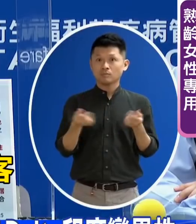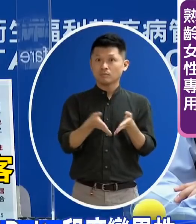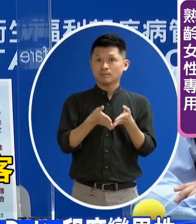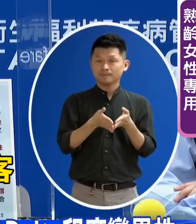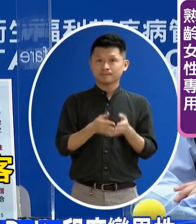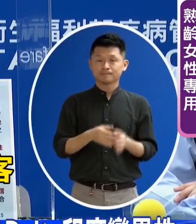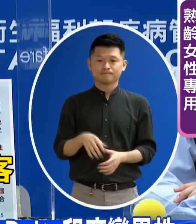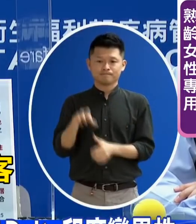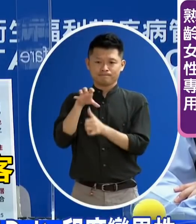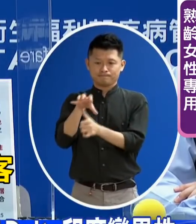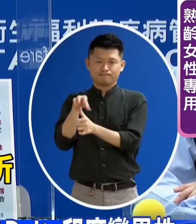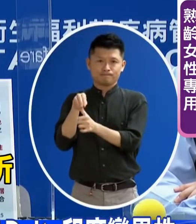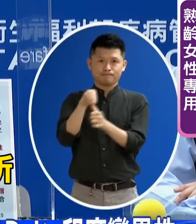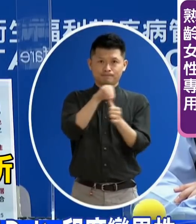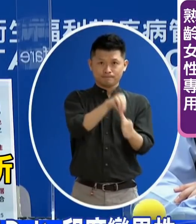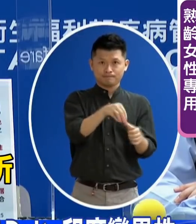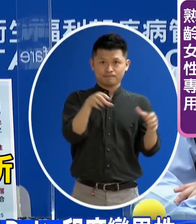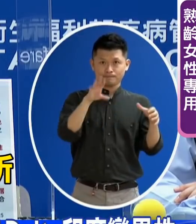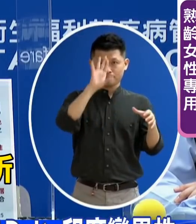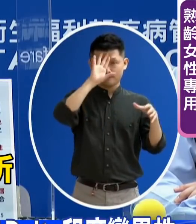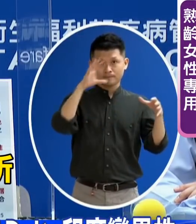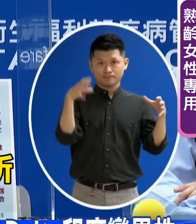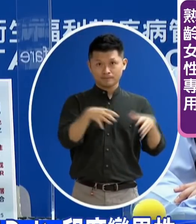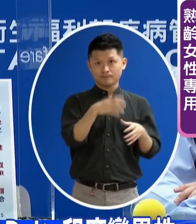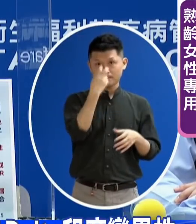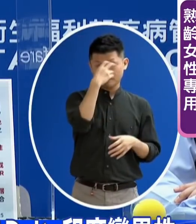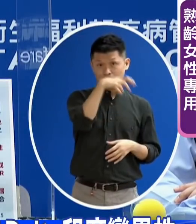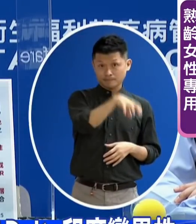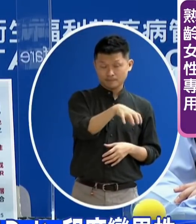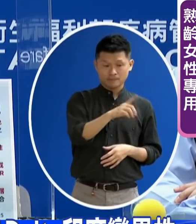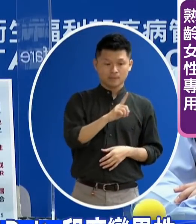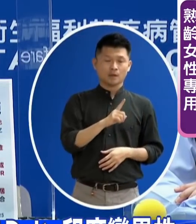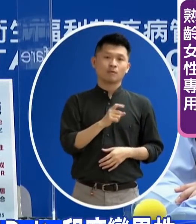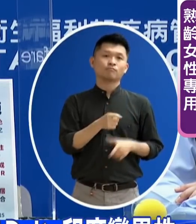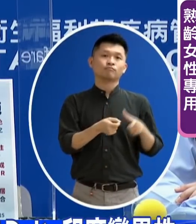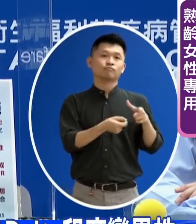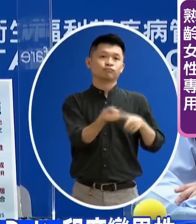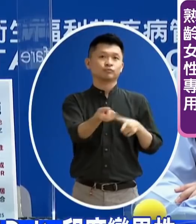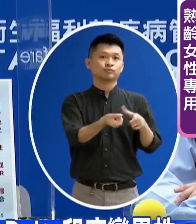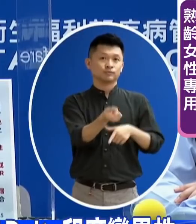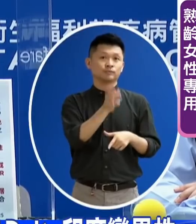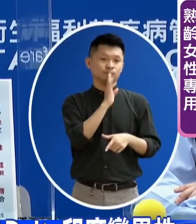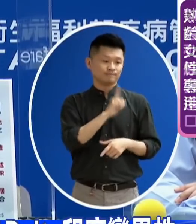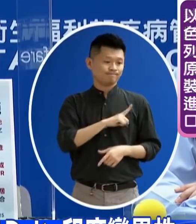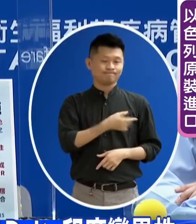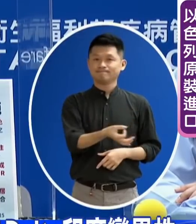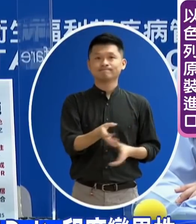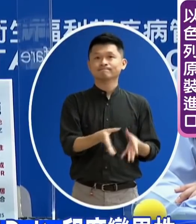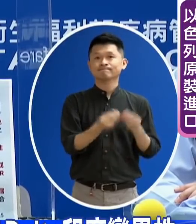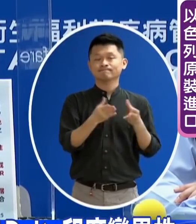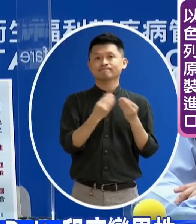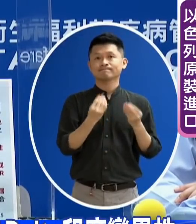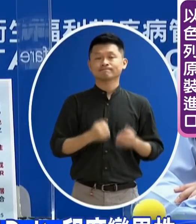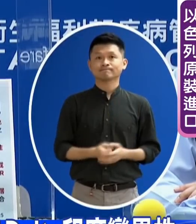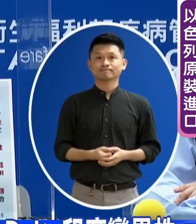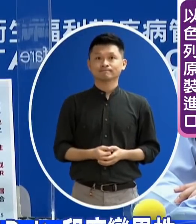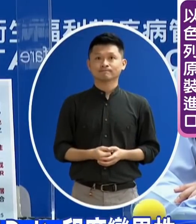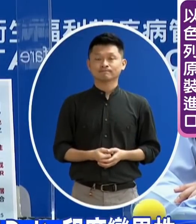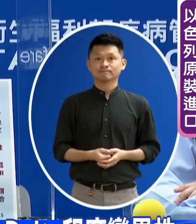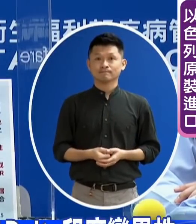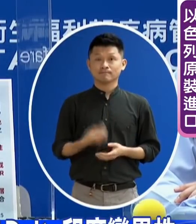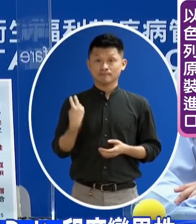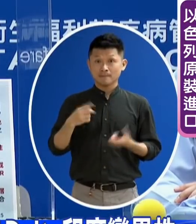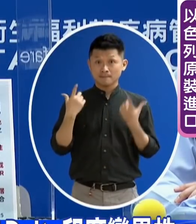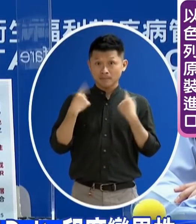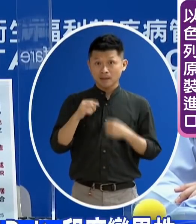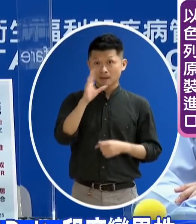集中检疫所的旅客，我们不需要支付检疫所及裁剪的费用，好，只有公费。那至于原来我们就有